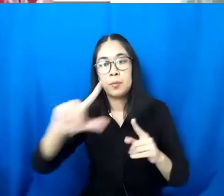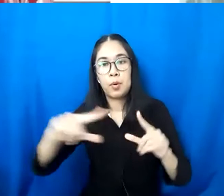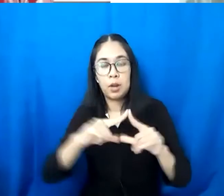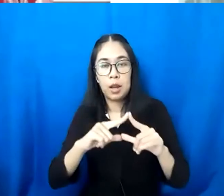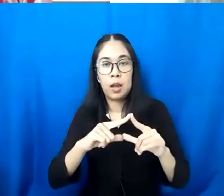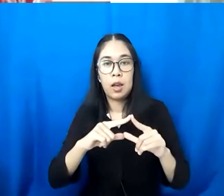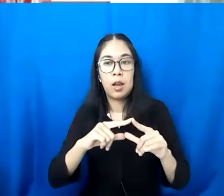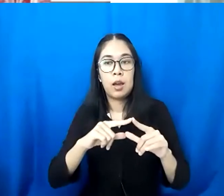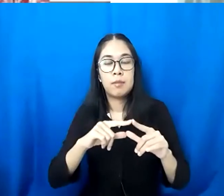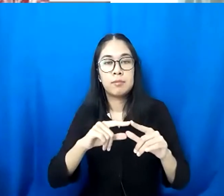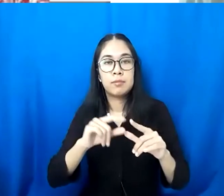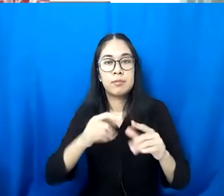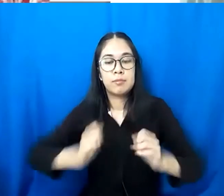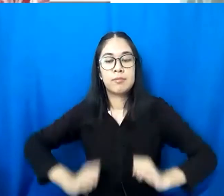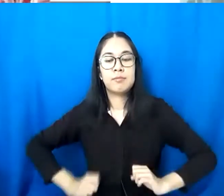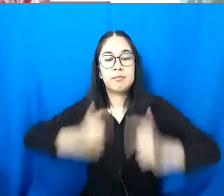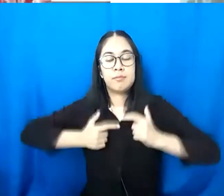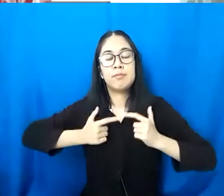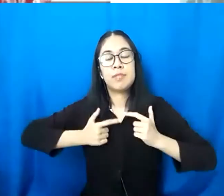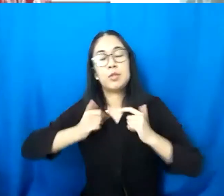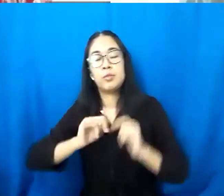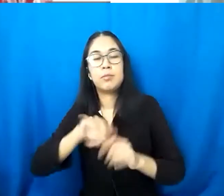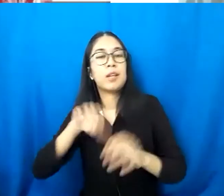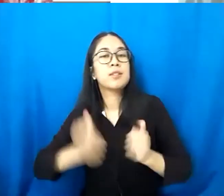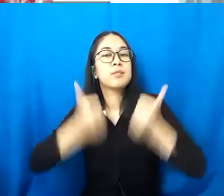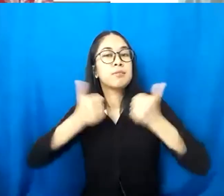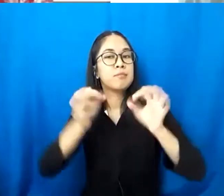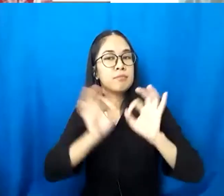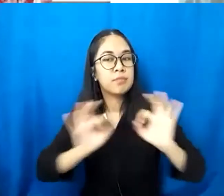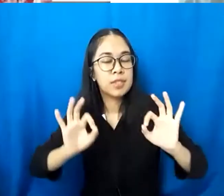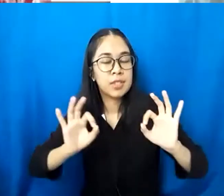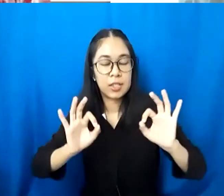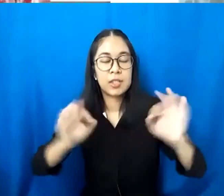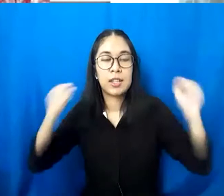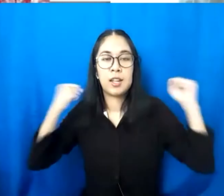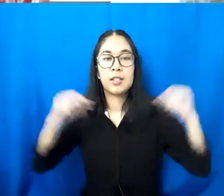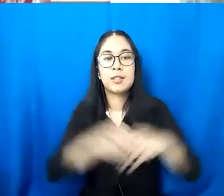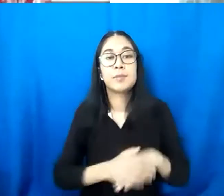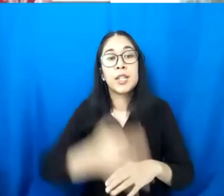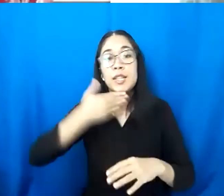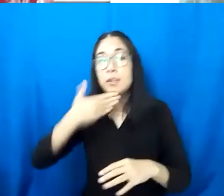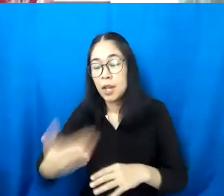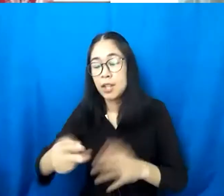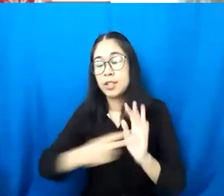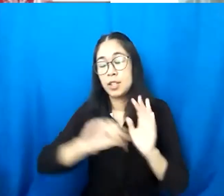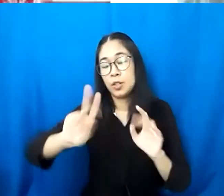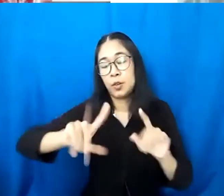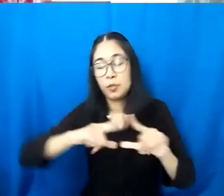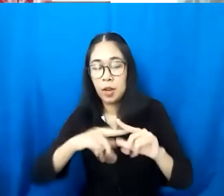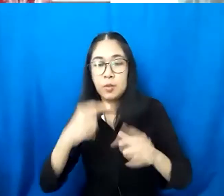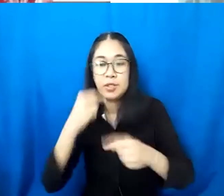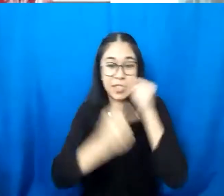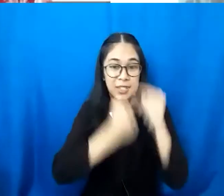perilaku hidup bersih dan sehat. Terima kasih Ade Nova untuk ceritanya dan kisahnya. Mungkin nanti